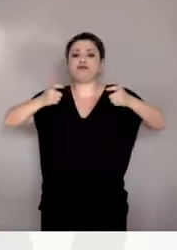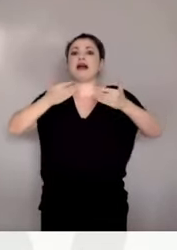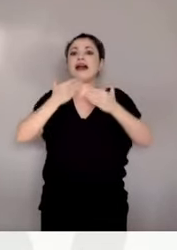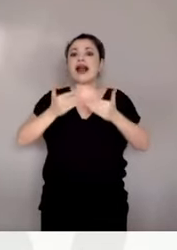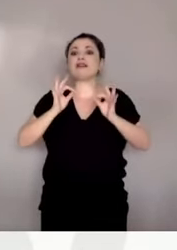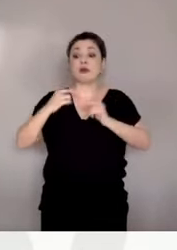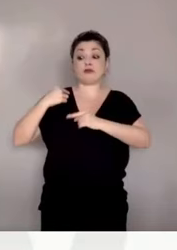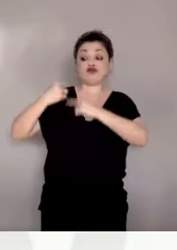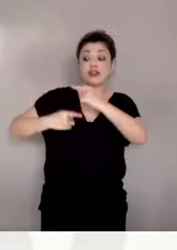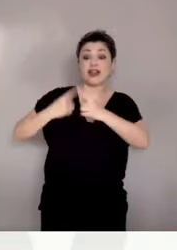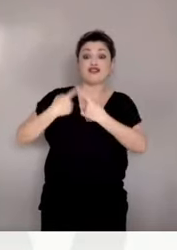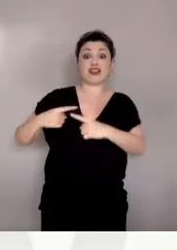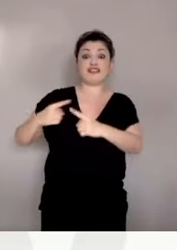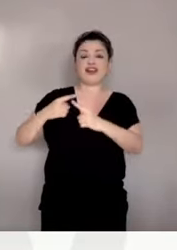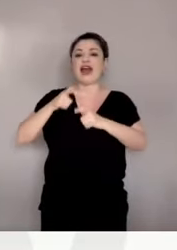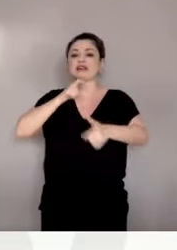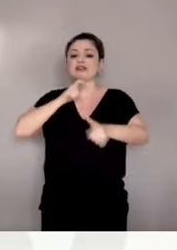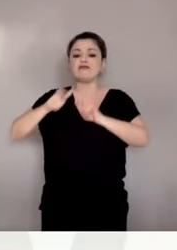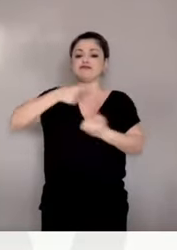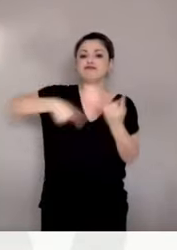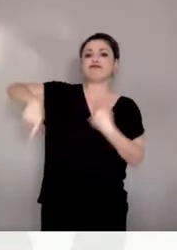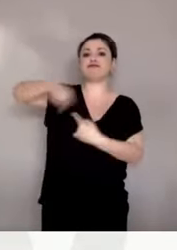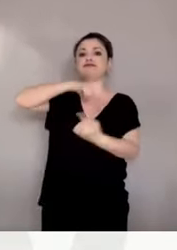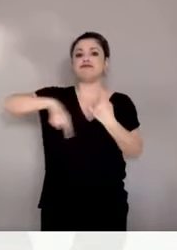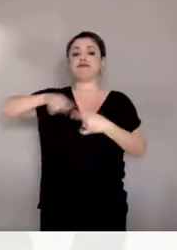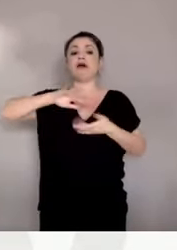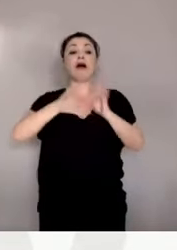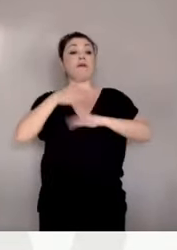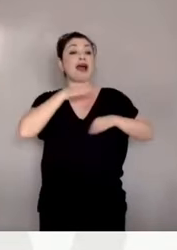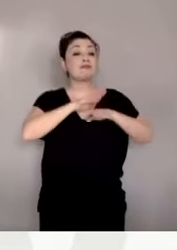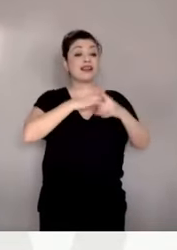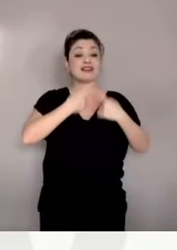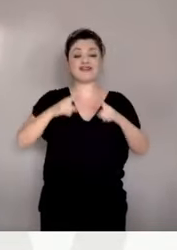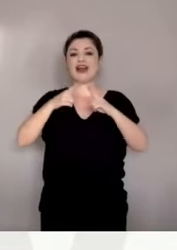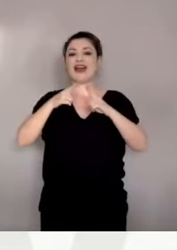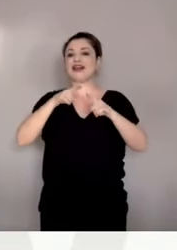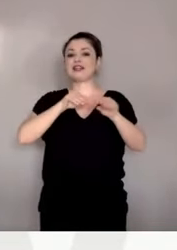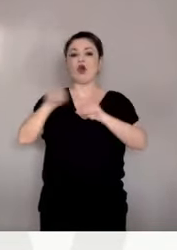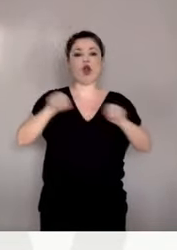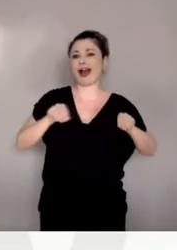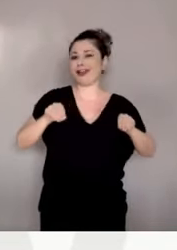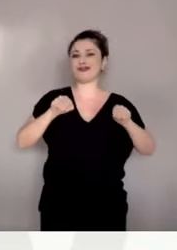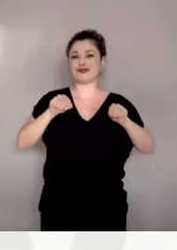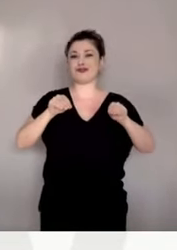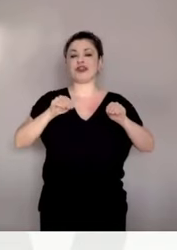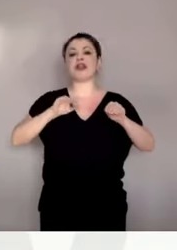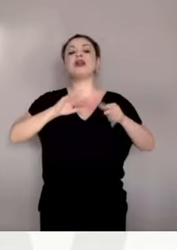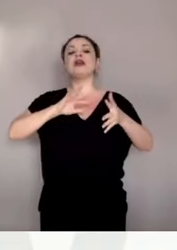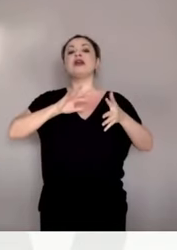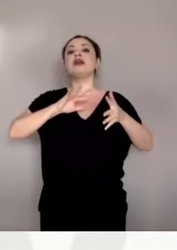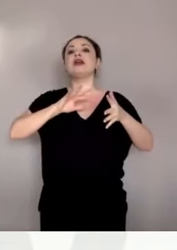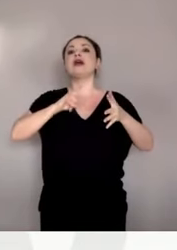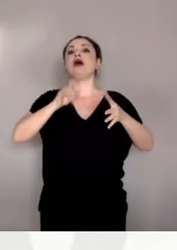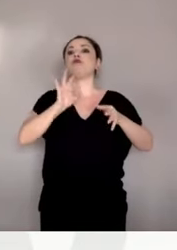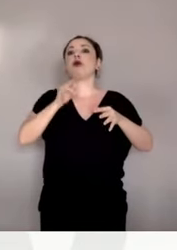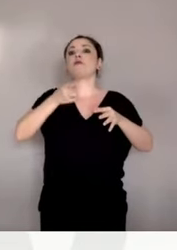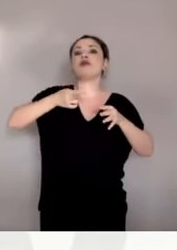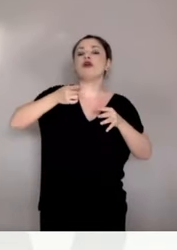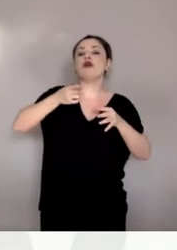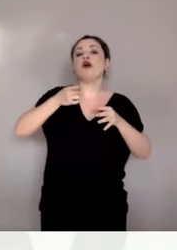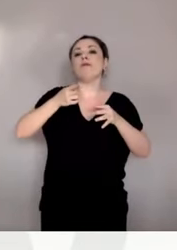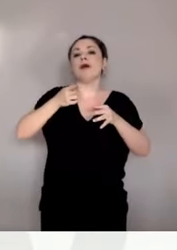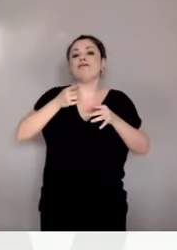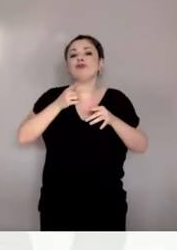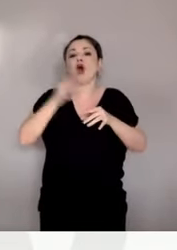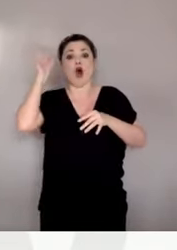proprio questa idea di mettere insieme età, collocazioni, esperienze diverse a cui puntiamo in questi